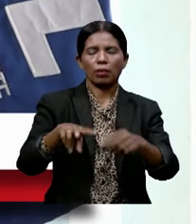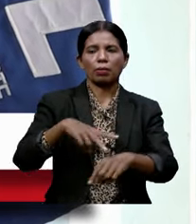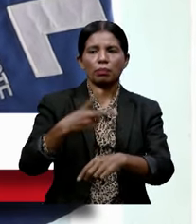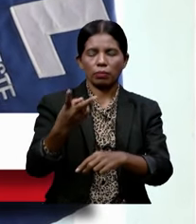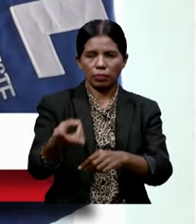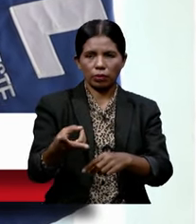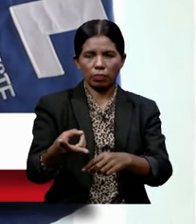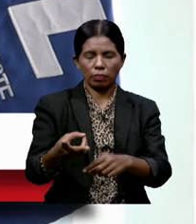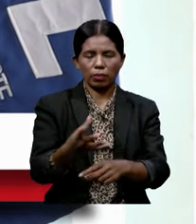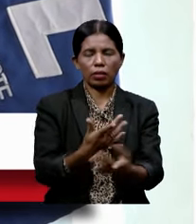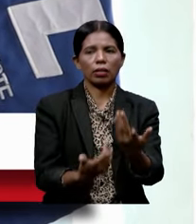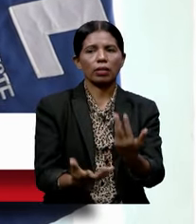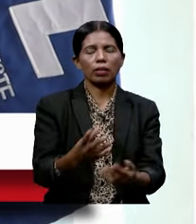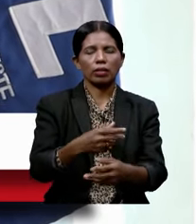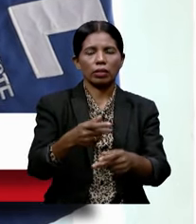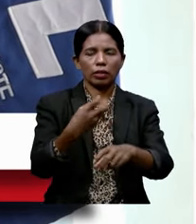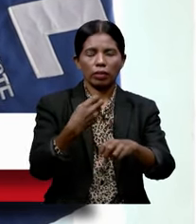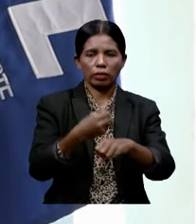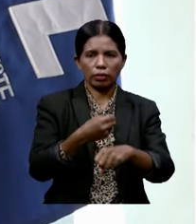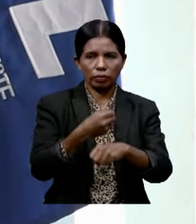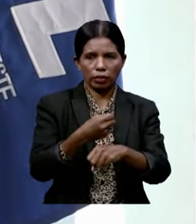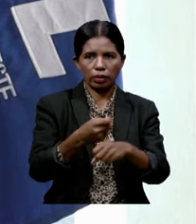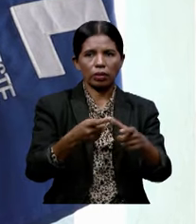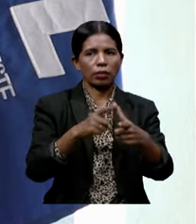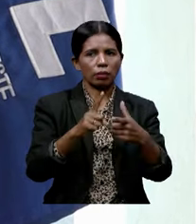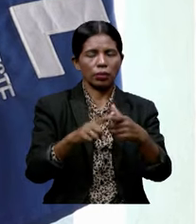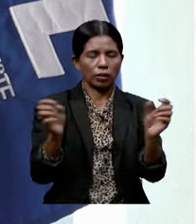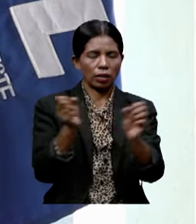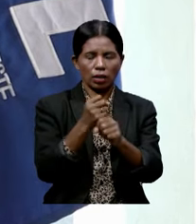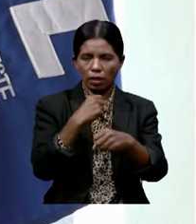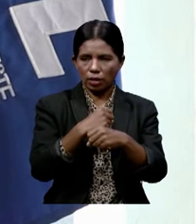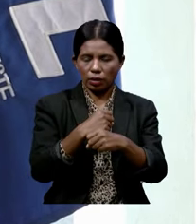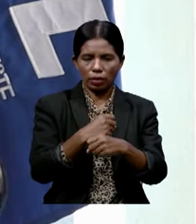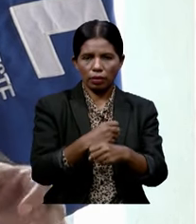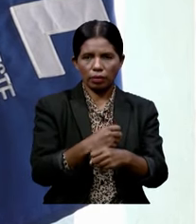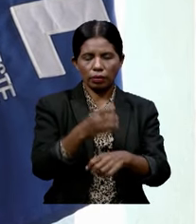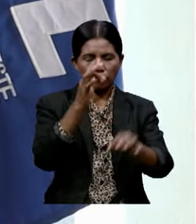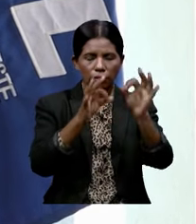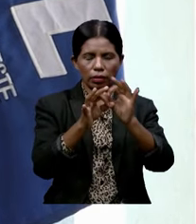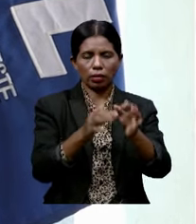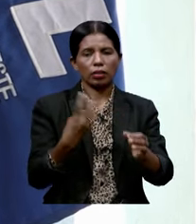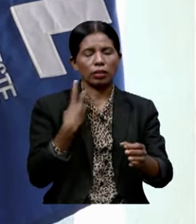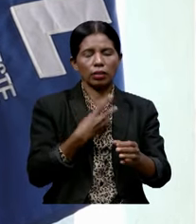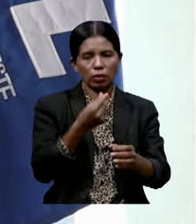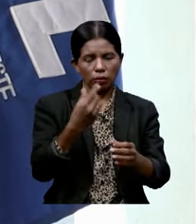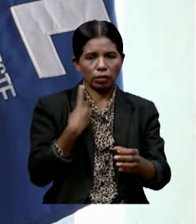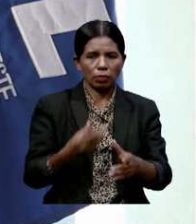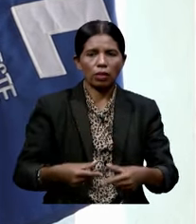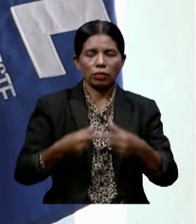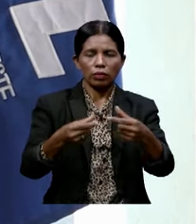ba ia dut leten ka ia patok leten pe tepois la produs espera kata botituan ne bek ita fo bele